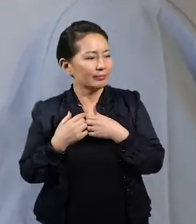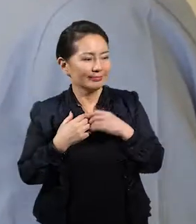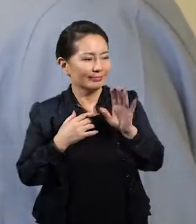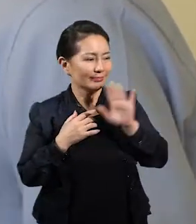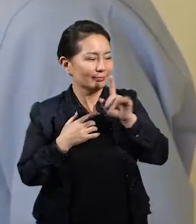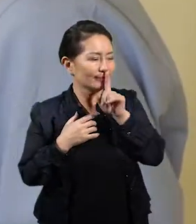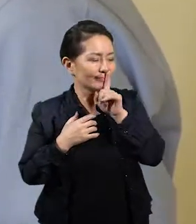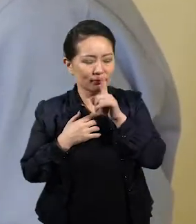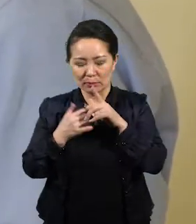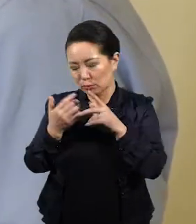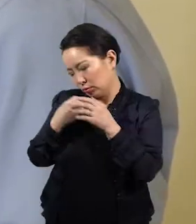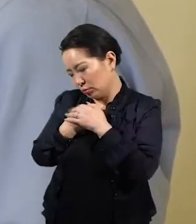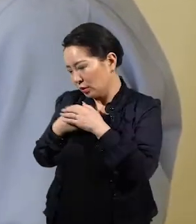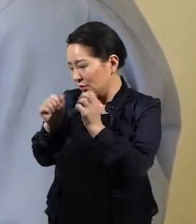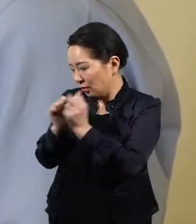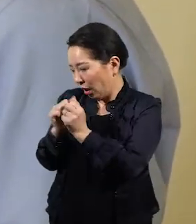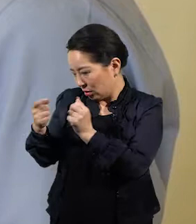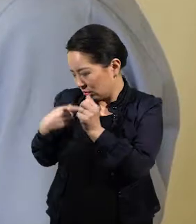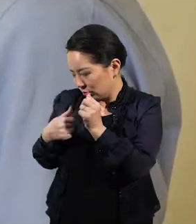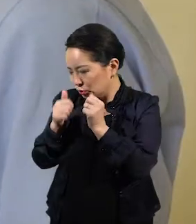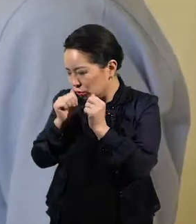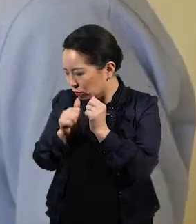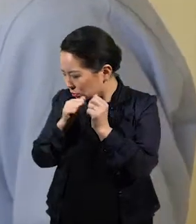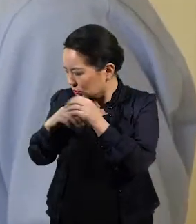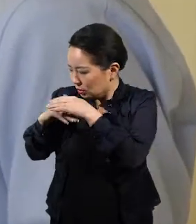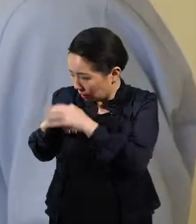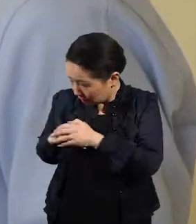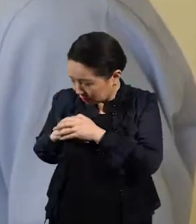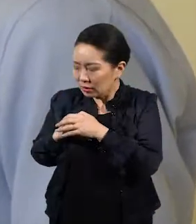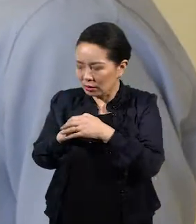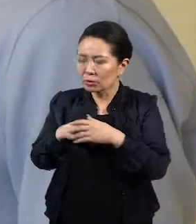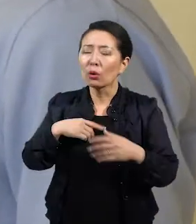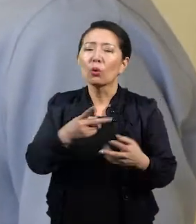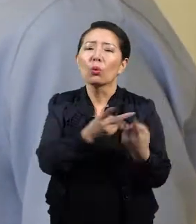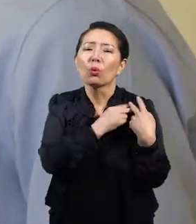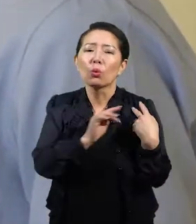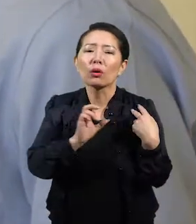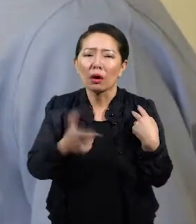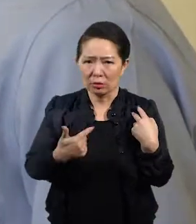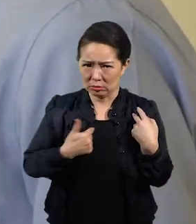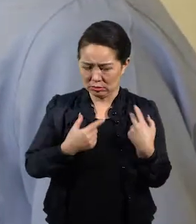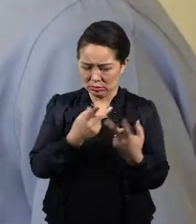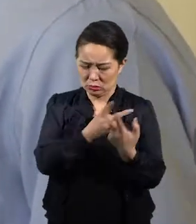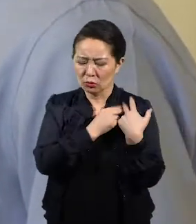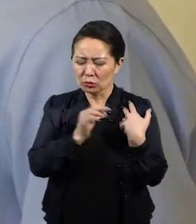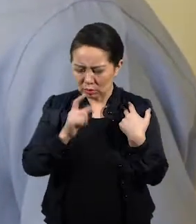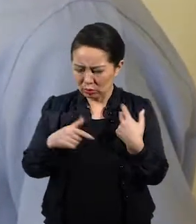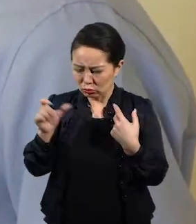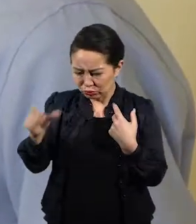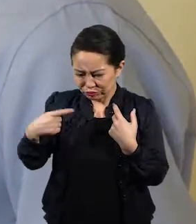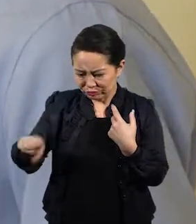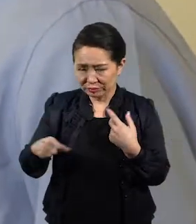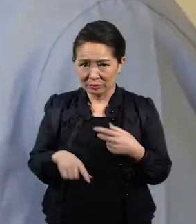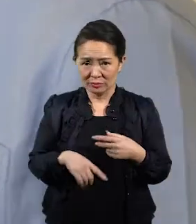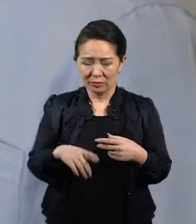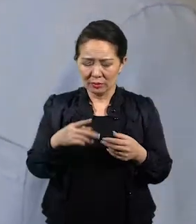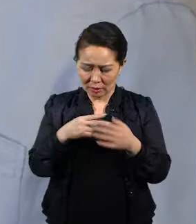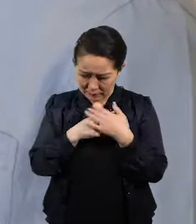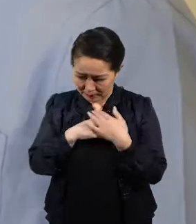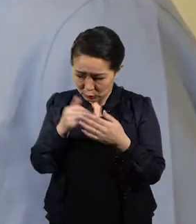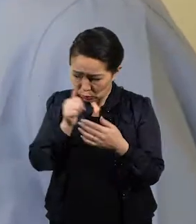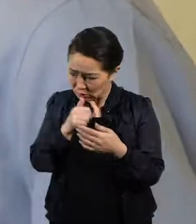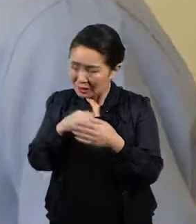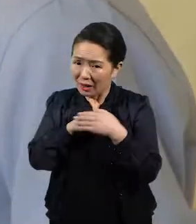байгаа учраас бид нар тэр нэгний нууцыг хадгалах бол үүрэг байдаг байх нь тийм ээ байдаг. За харин хэн нэгний халдшгүй дархан